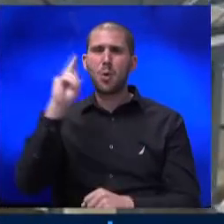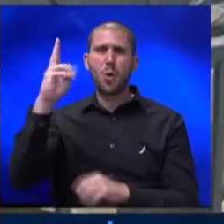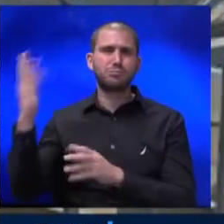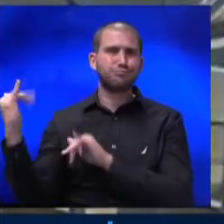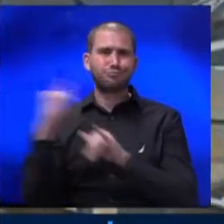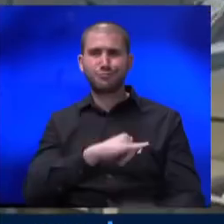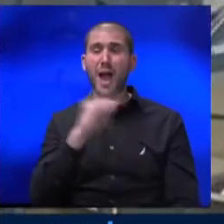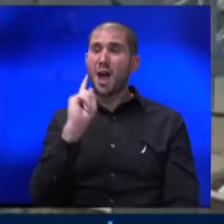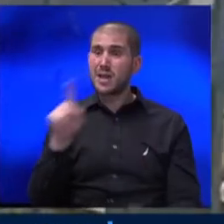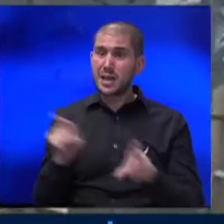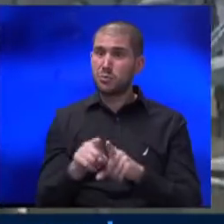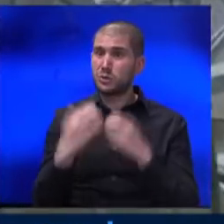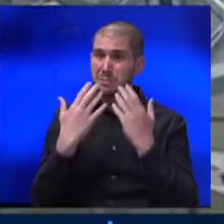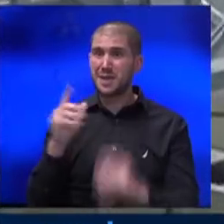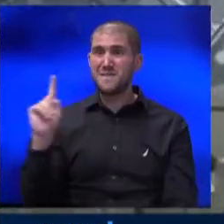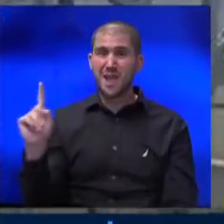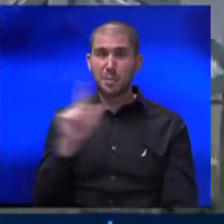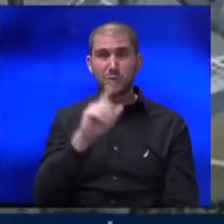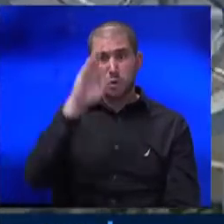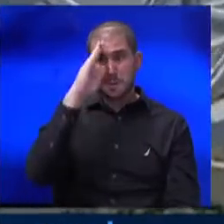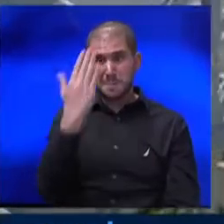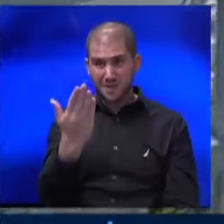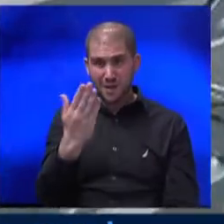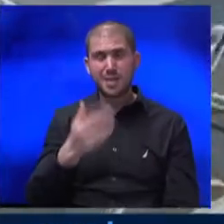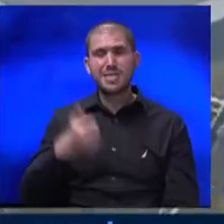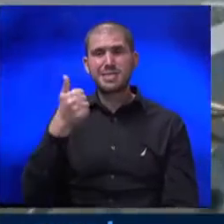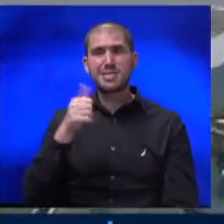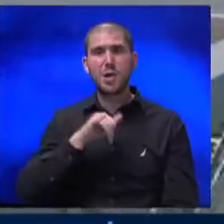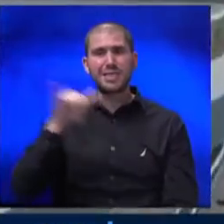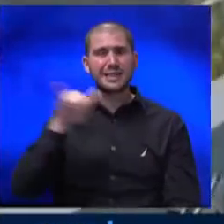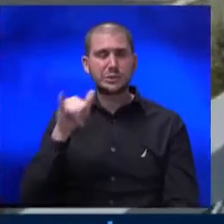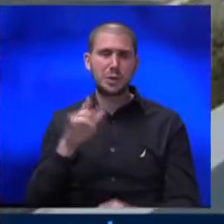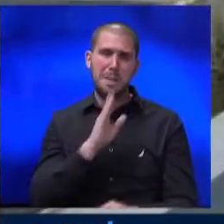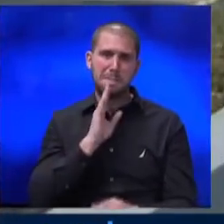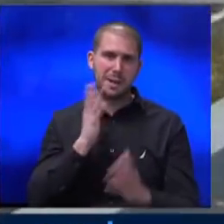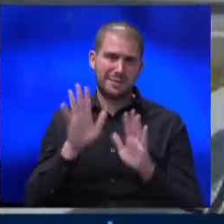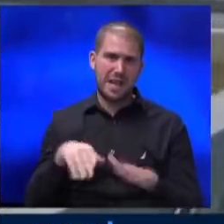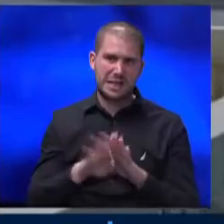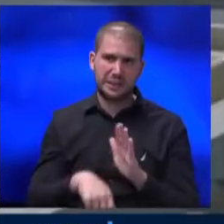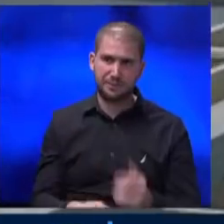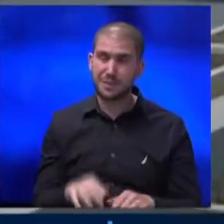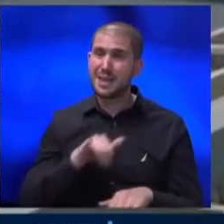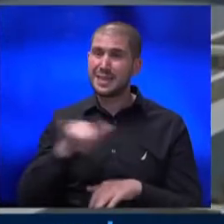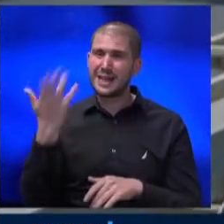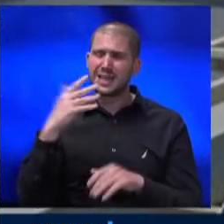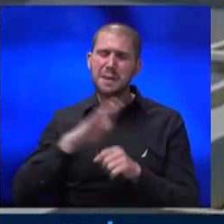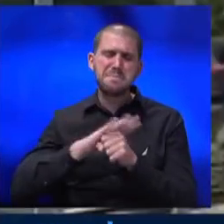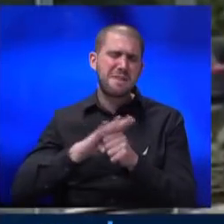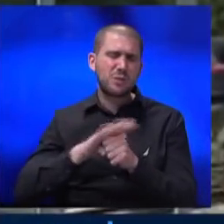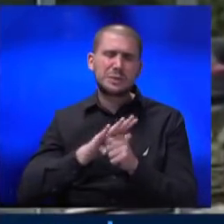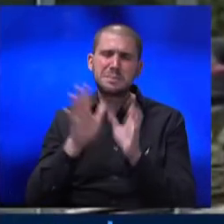כפי שמתארת לנו ורה לחמנוביץ' מחיפה, ניהול הטיסות לוקה בחסר. הטיסה הייתה